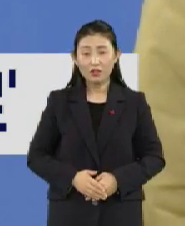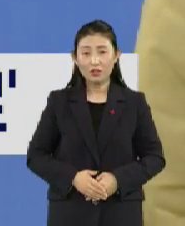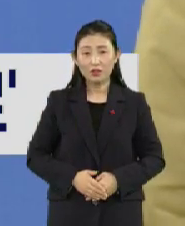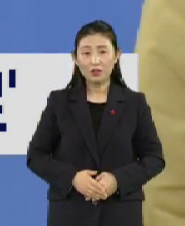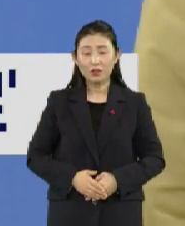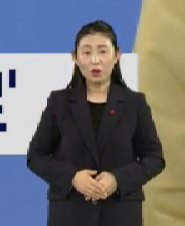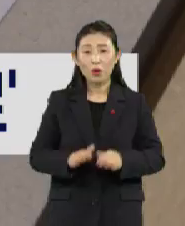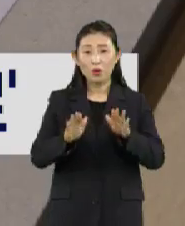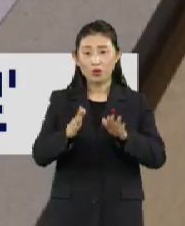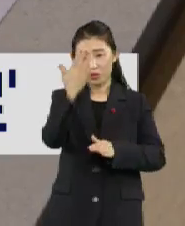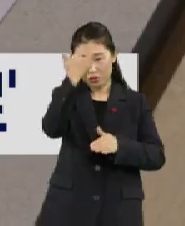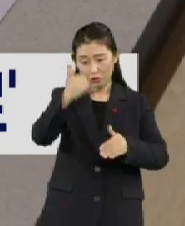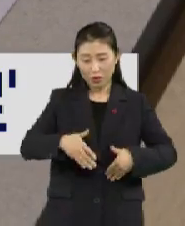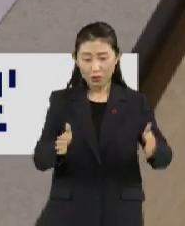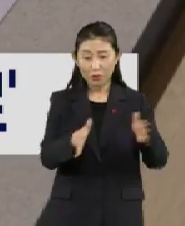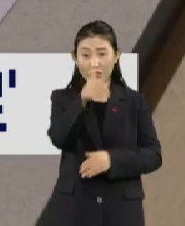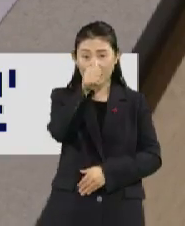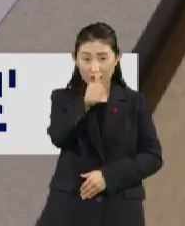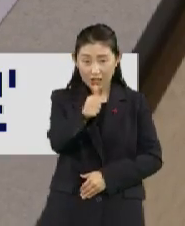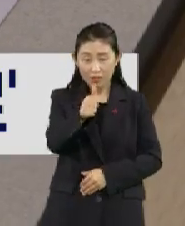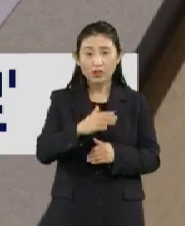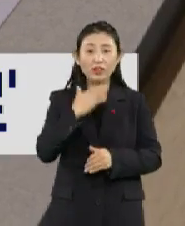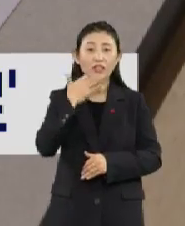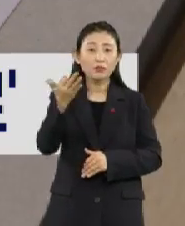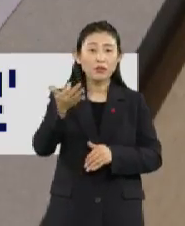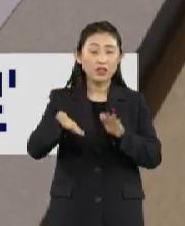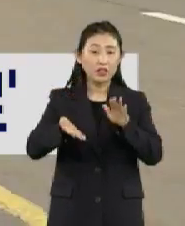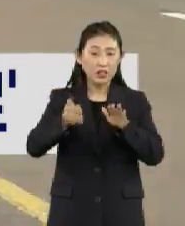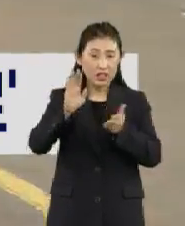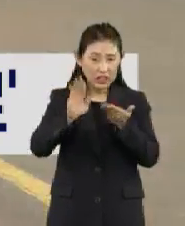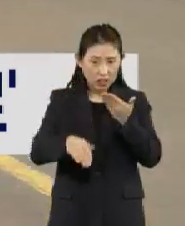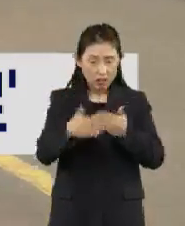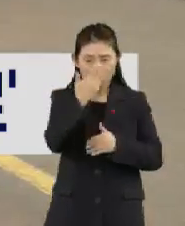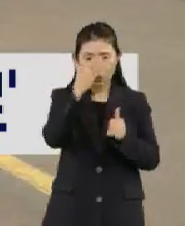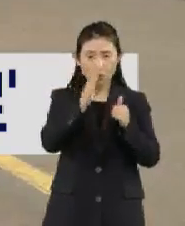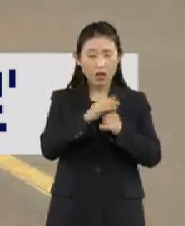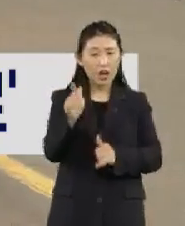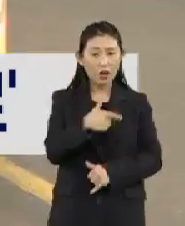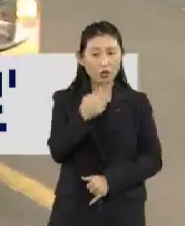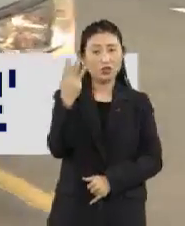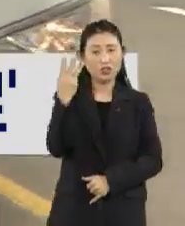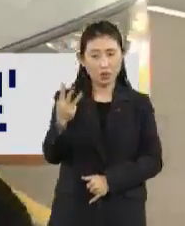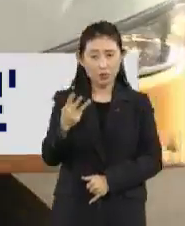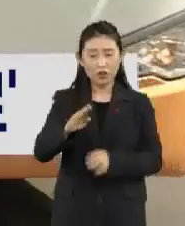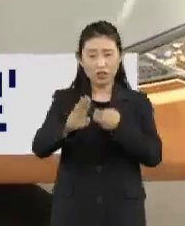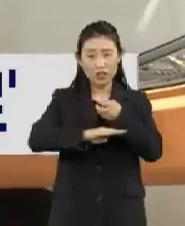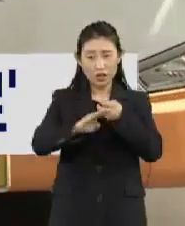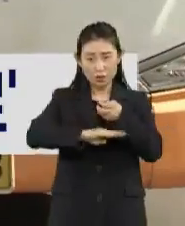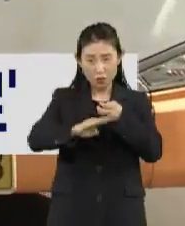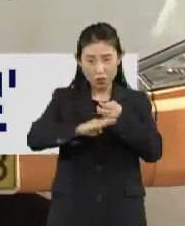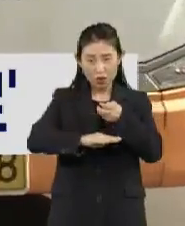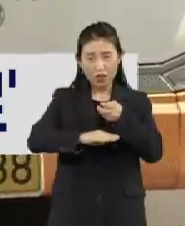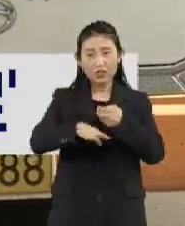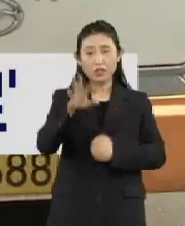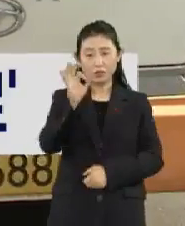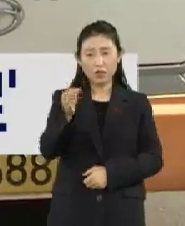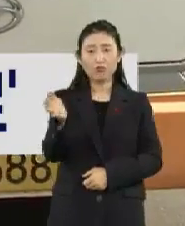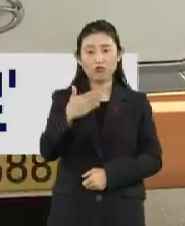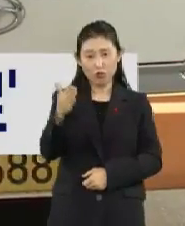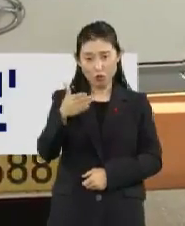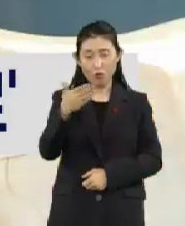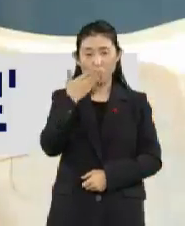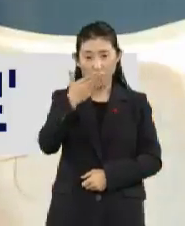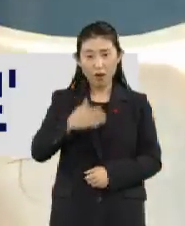충남지사 는 오늘 기자회견을 열고 만 18세 이하 청소년 절 도 하루 3차례 시내버스와 농어촌 버 스 를 무료로